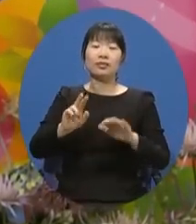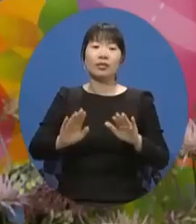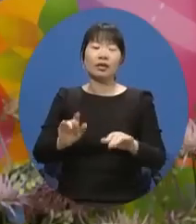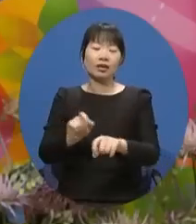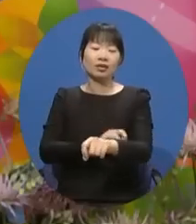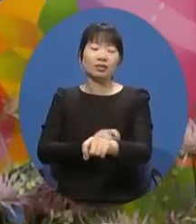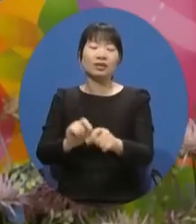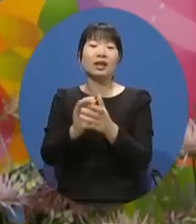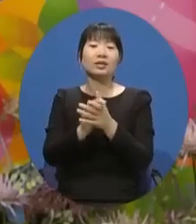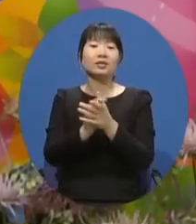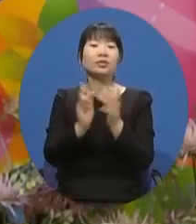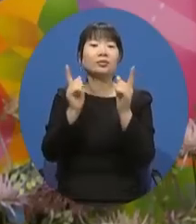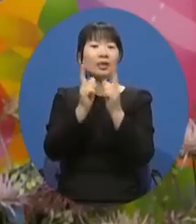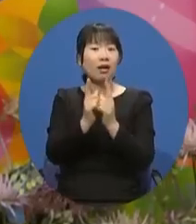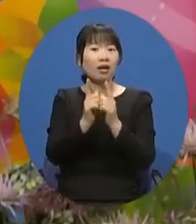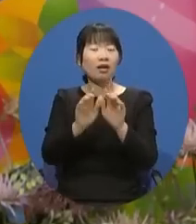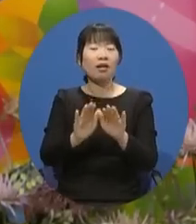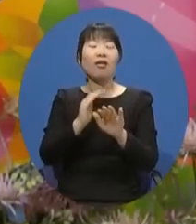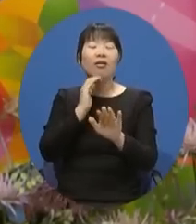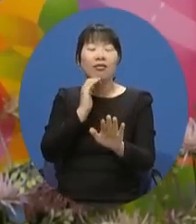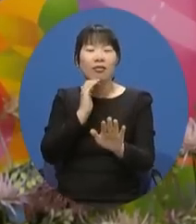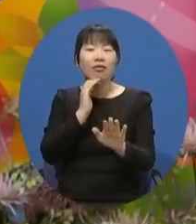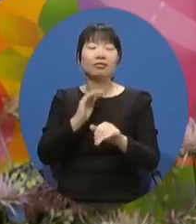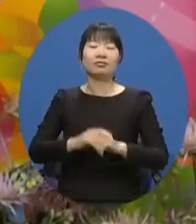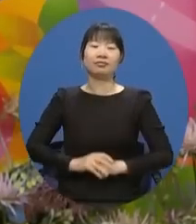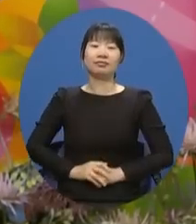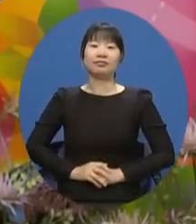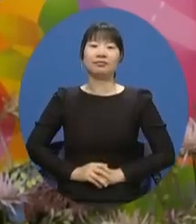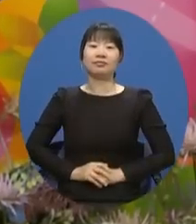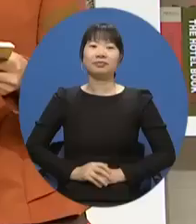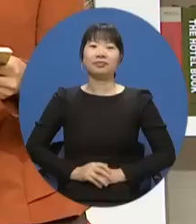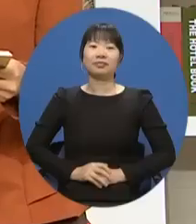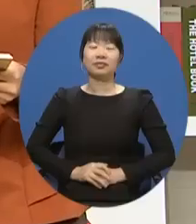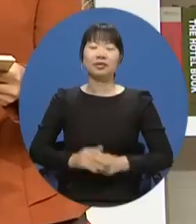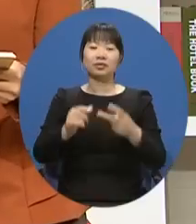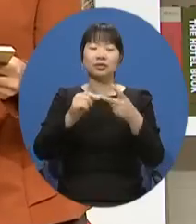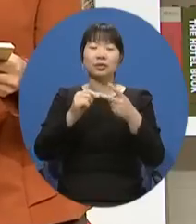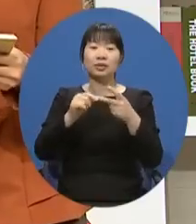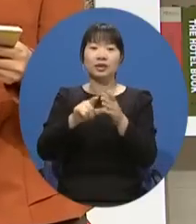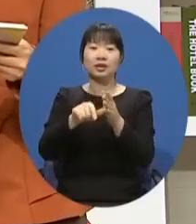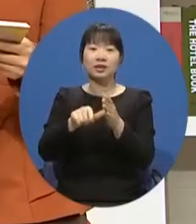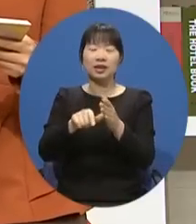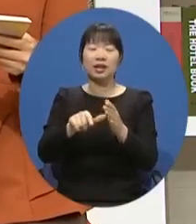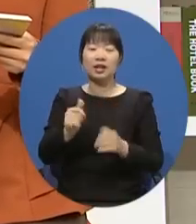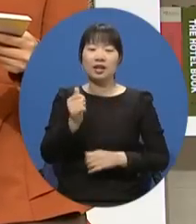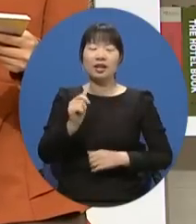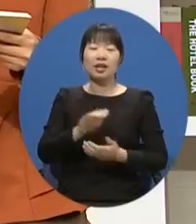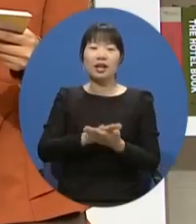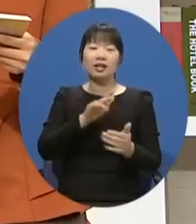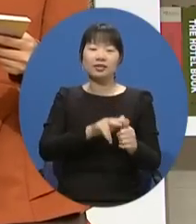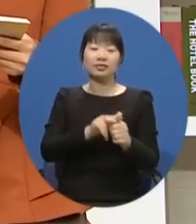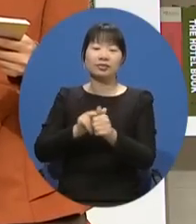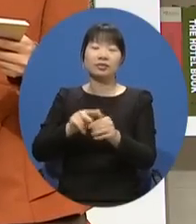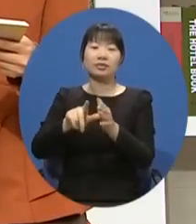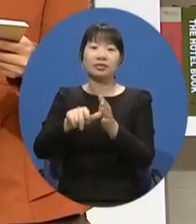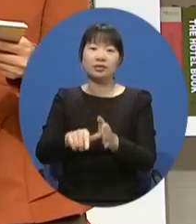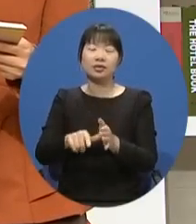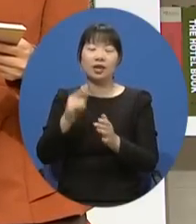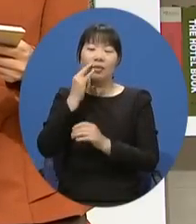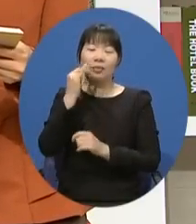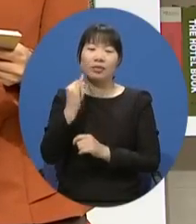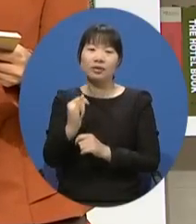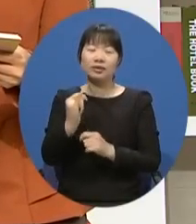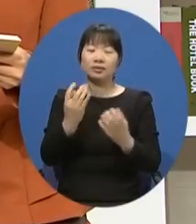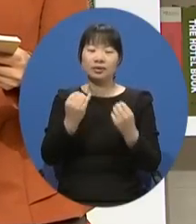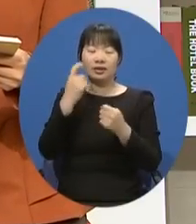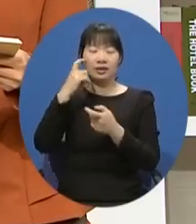아주 특별한 친구가 생겼다고 하네요. 잠시 후에 만나보실 수 있습니다. 네. 네. 두 번째 코너 핫이슈에서는요, 아주 엄마들이